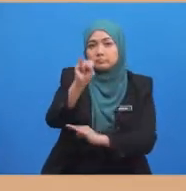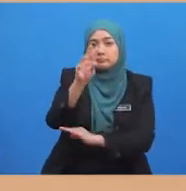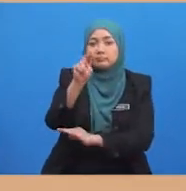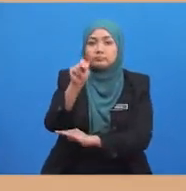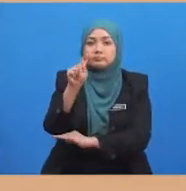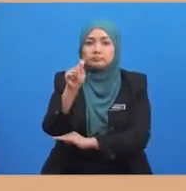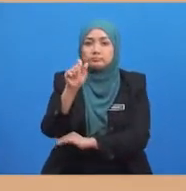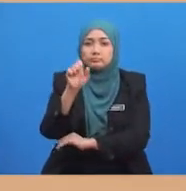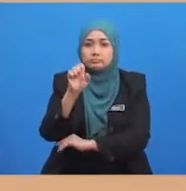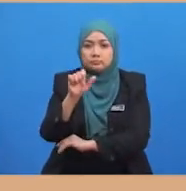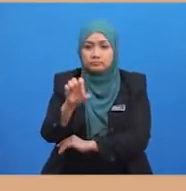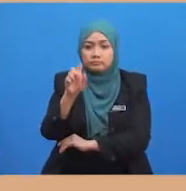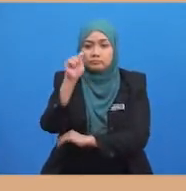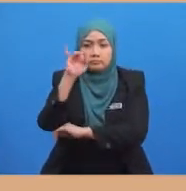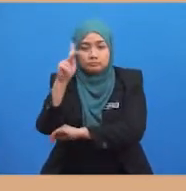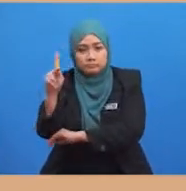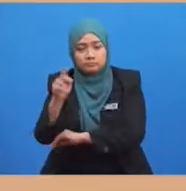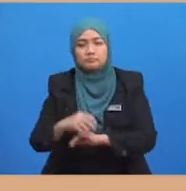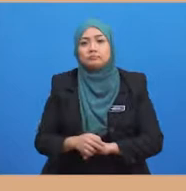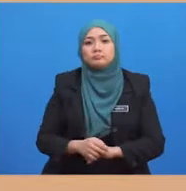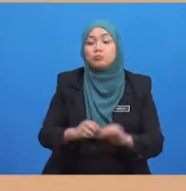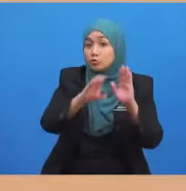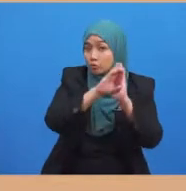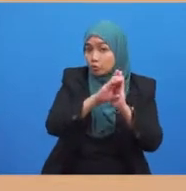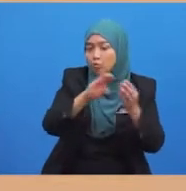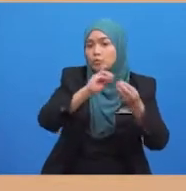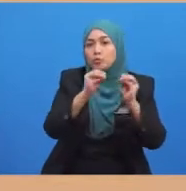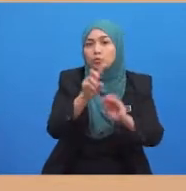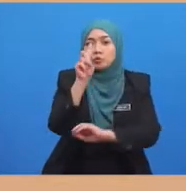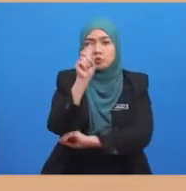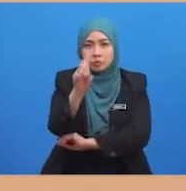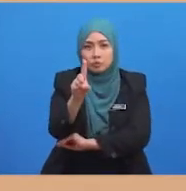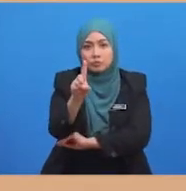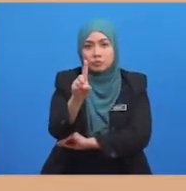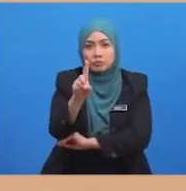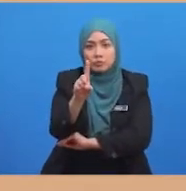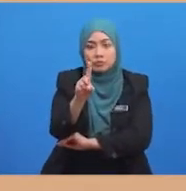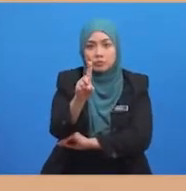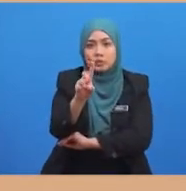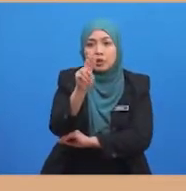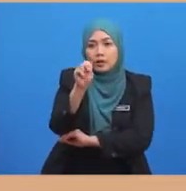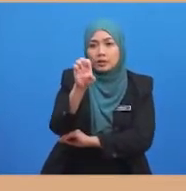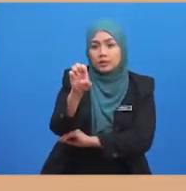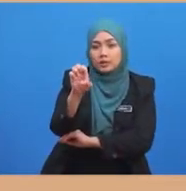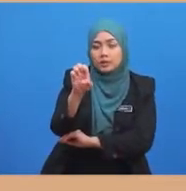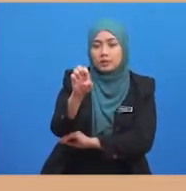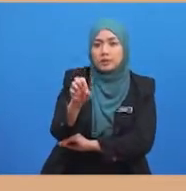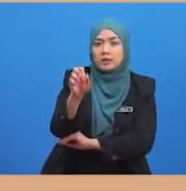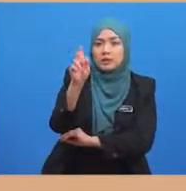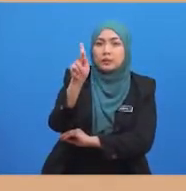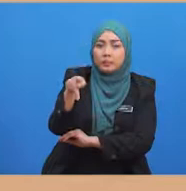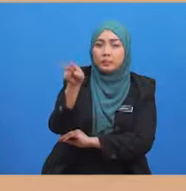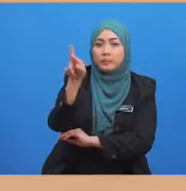Contoh yang pertama ialah getah neoprena. Ia